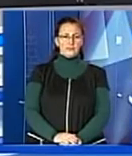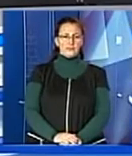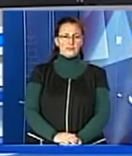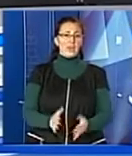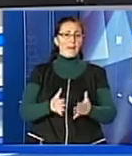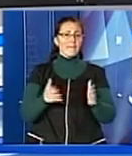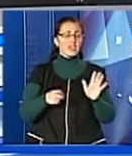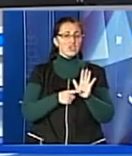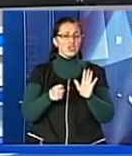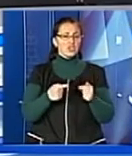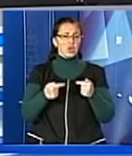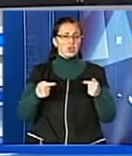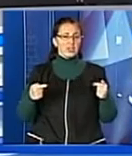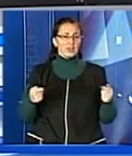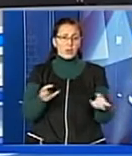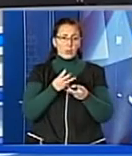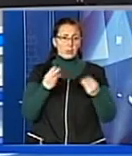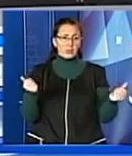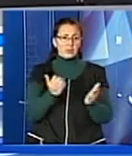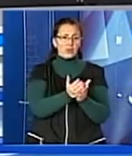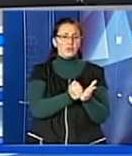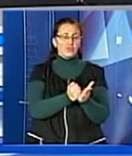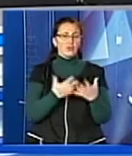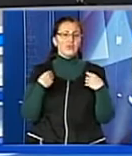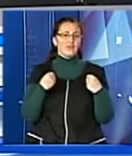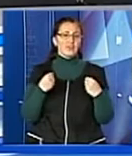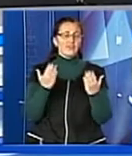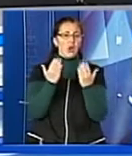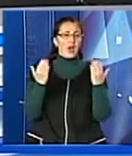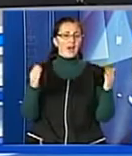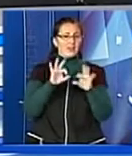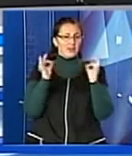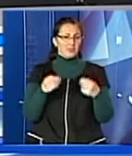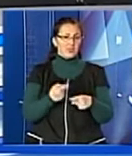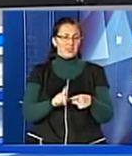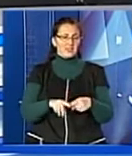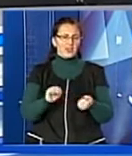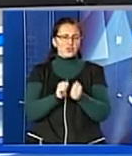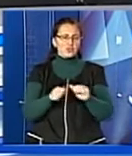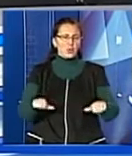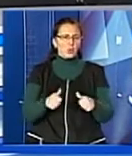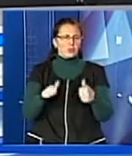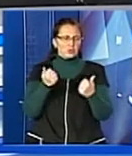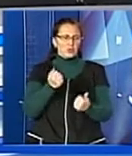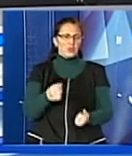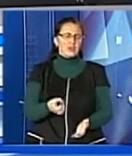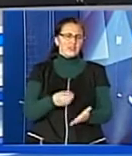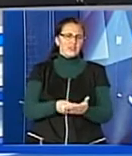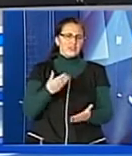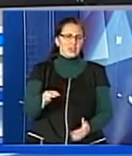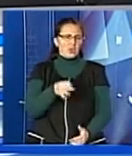Понад 600 експонатів зникли із фондів Львівської галереї мистецтв. Це скульптури, стародруки, картини, цінні монети та